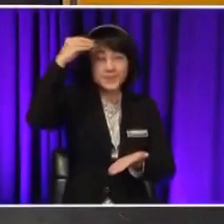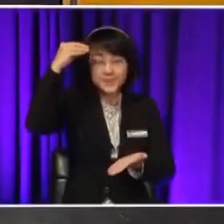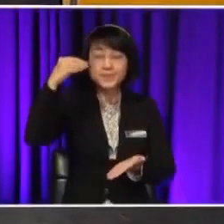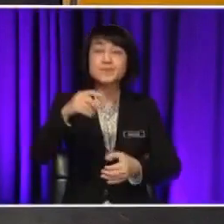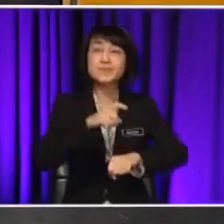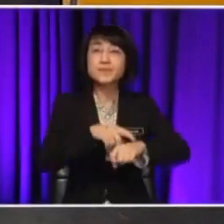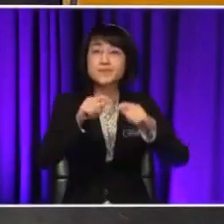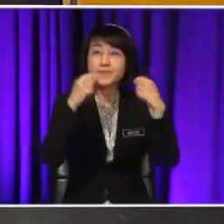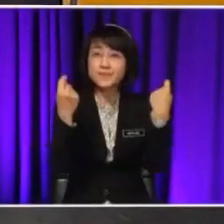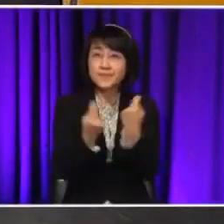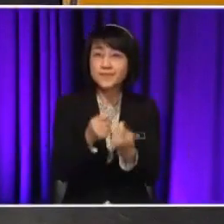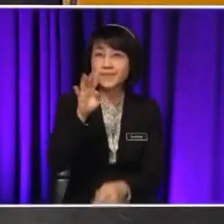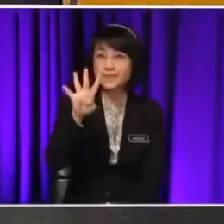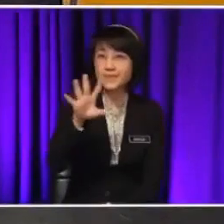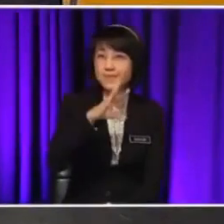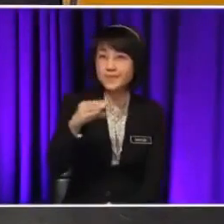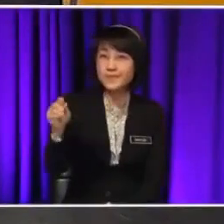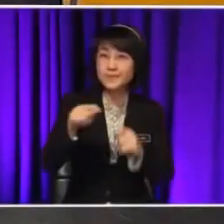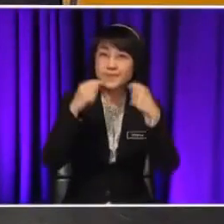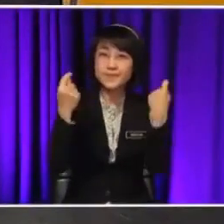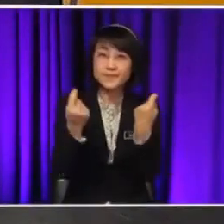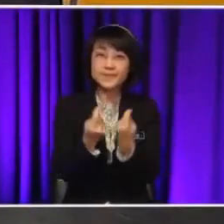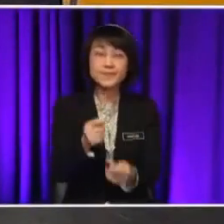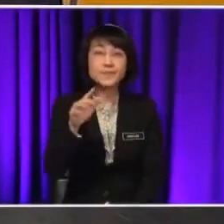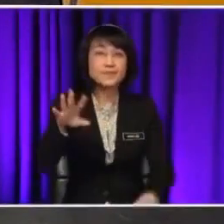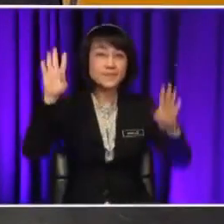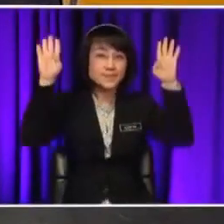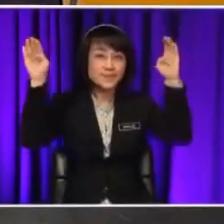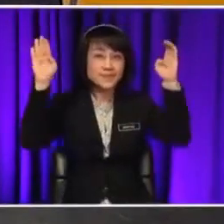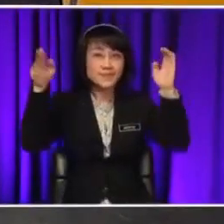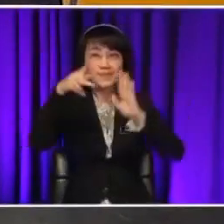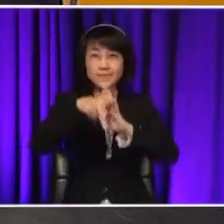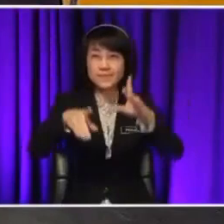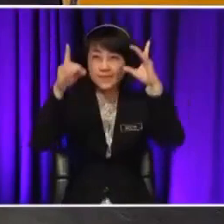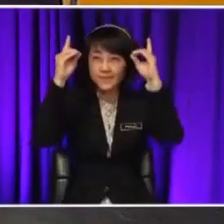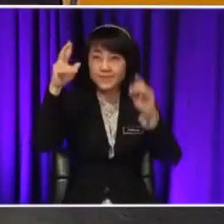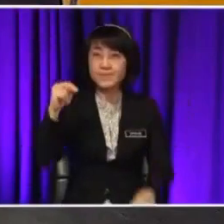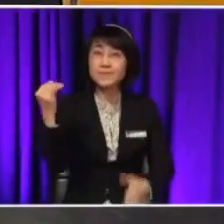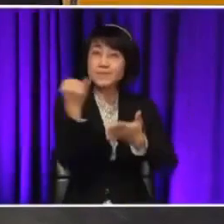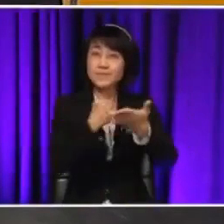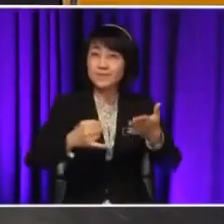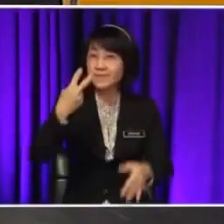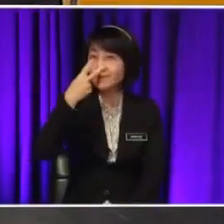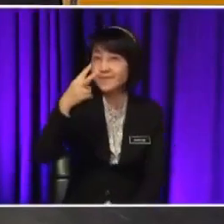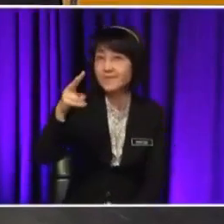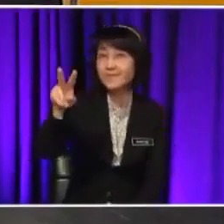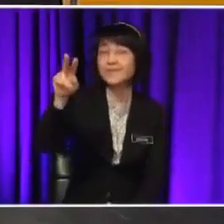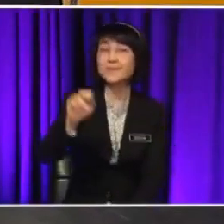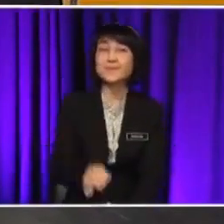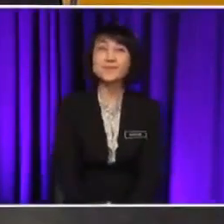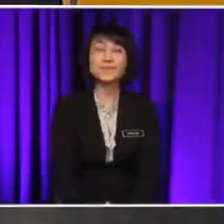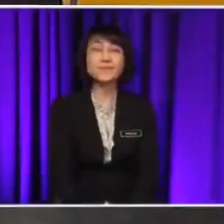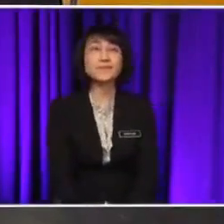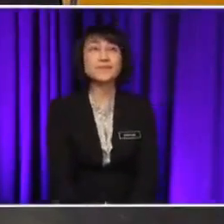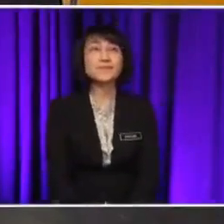5. Untuk subjek pendidikan seni visual. Baiklah. Pendidikan seni visual hari ini kita datangkan khas